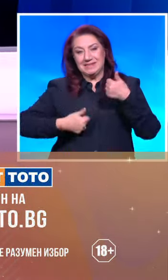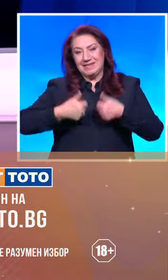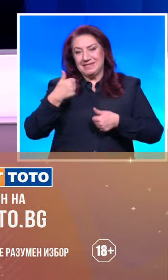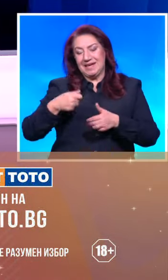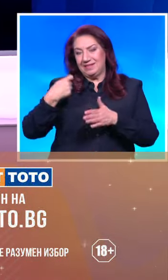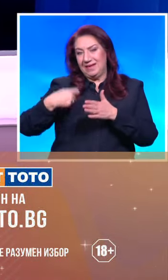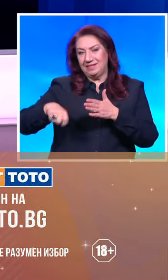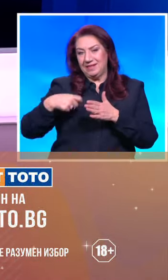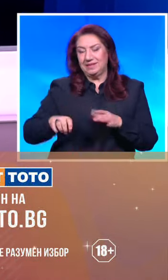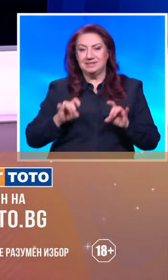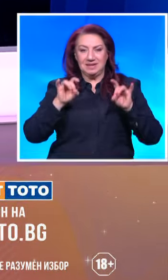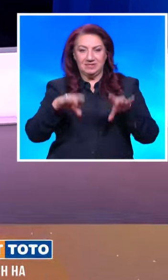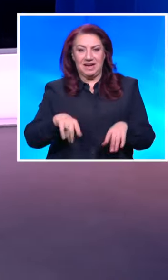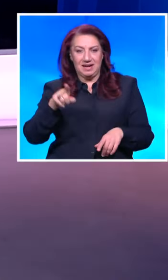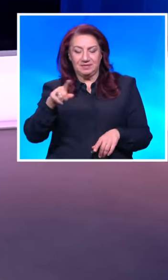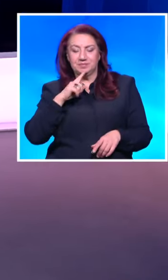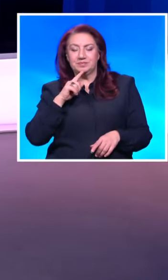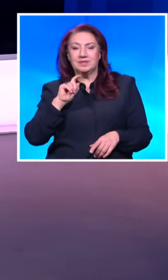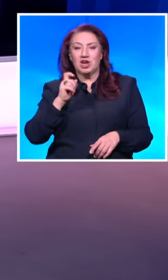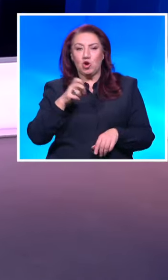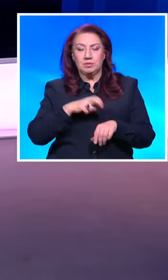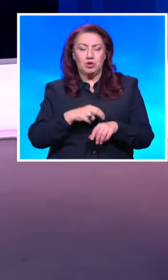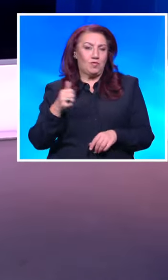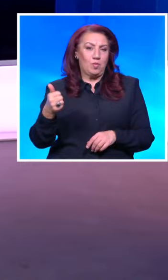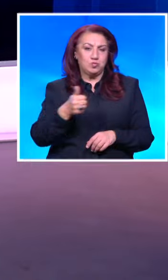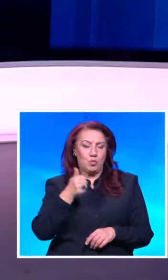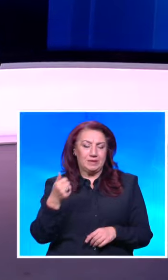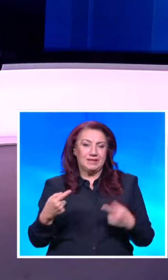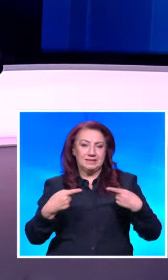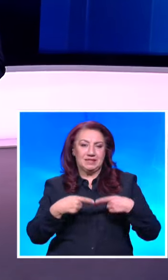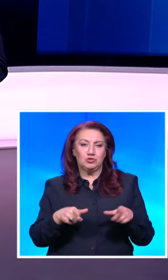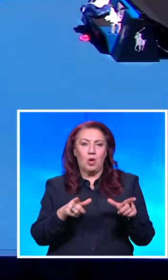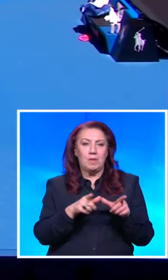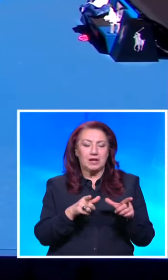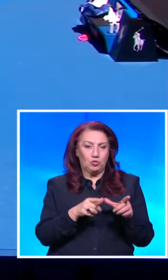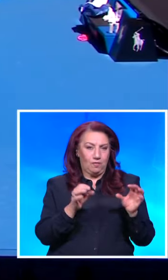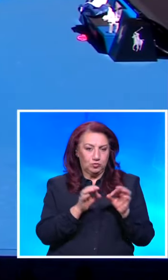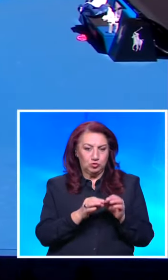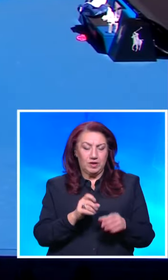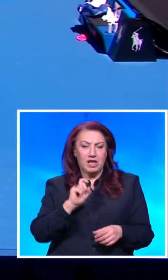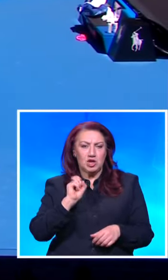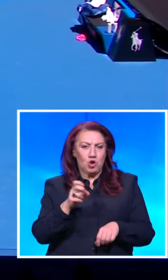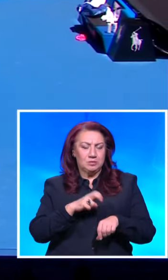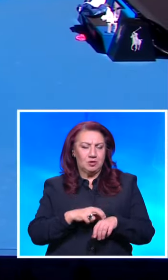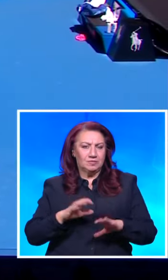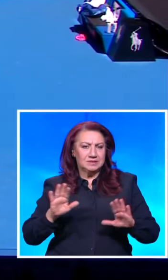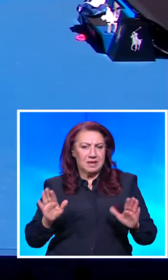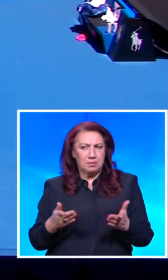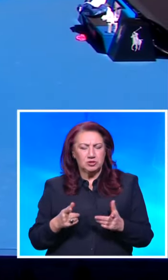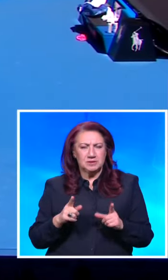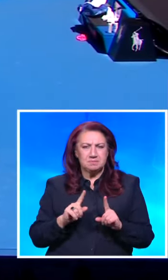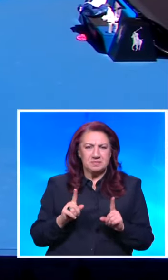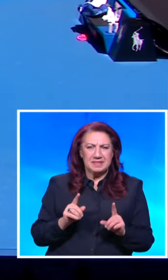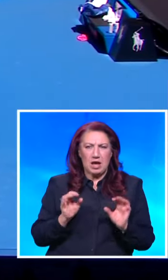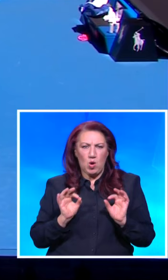на България елиминира 70-я в света Мартон Фучович след победа с 3-1 сета. Григор Димитров стартира неубедително мача и